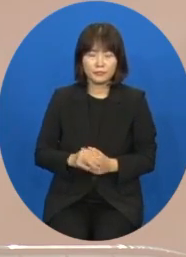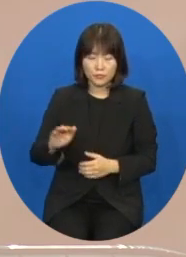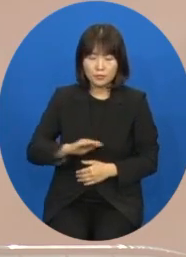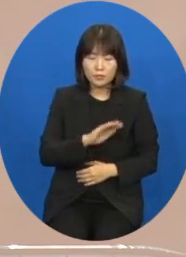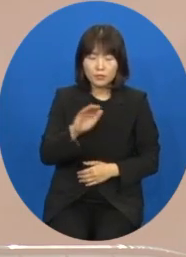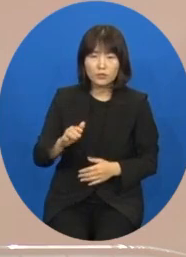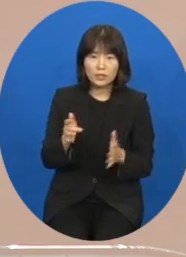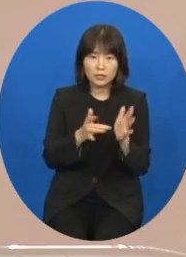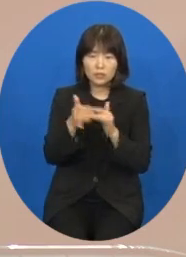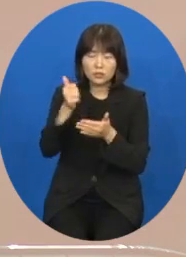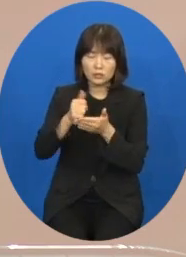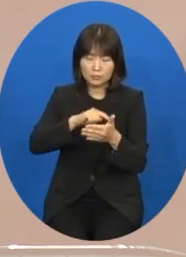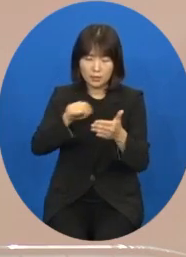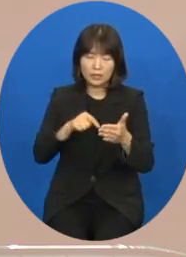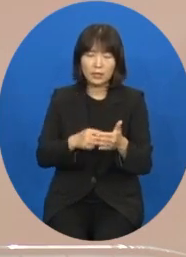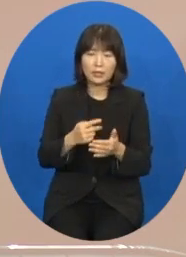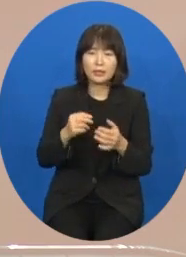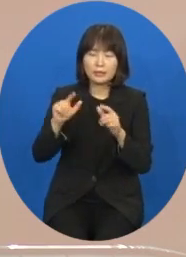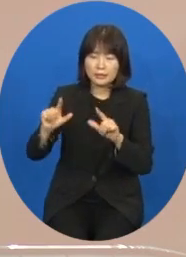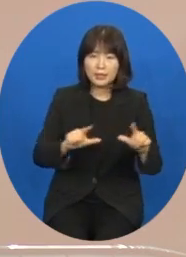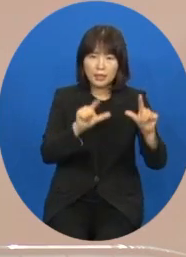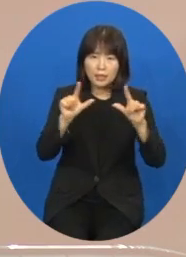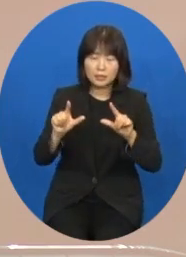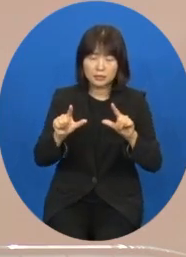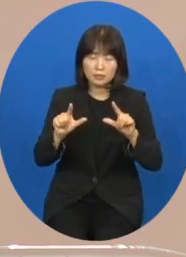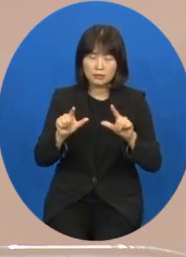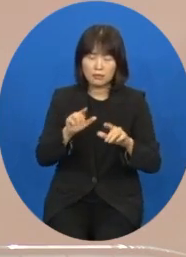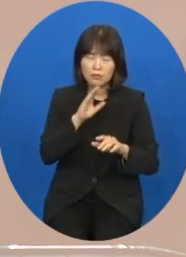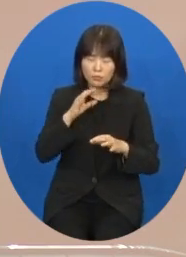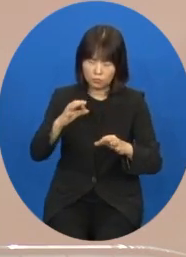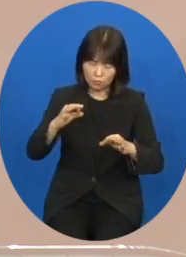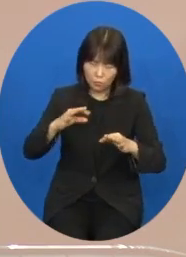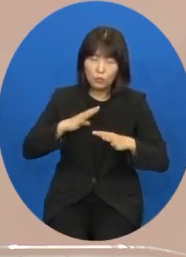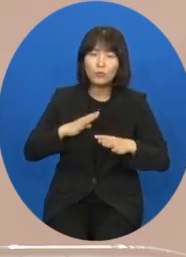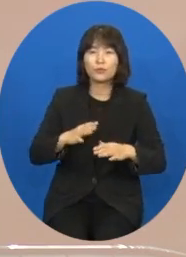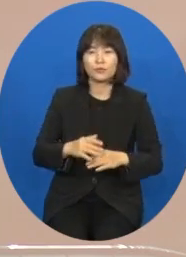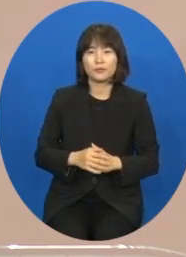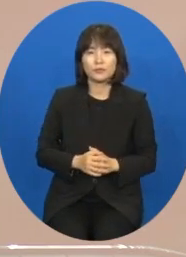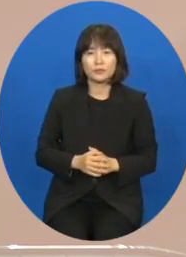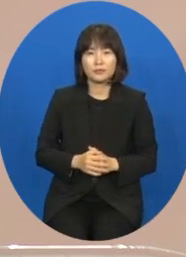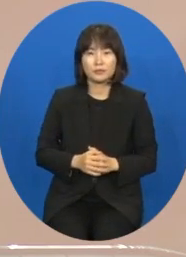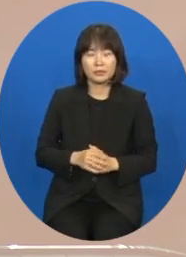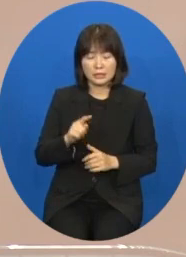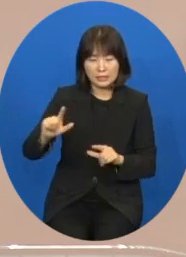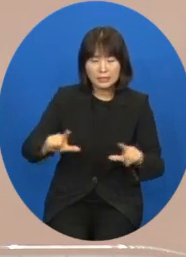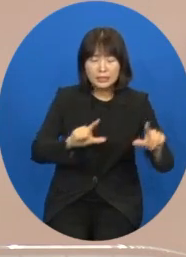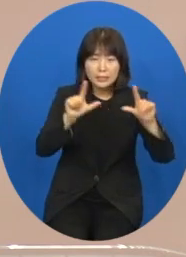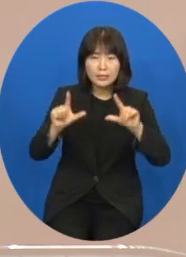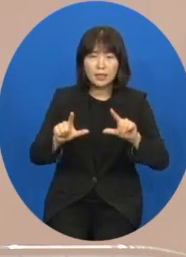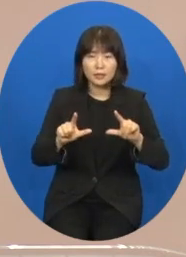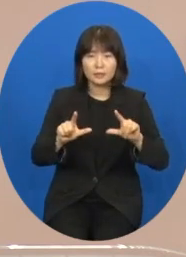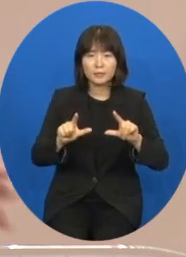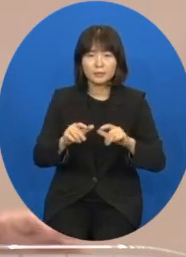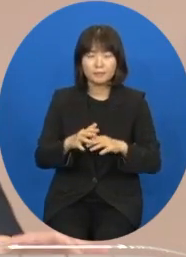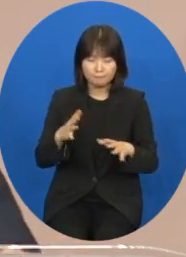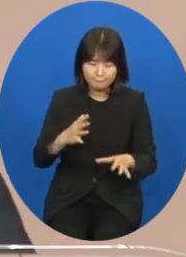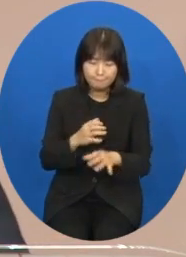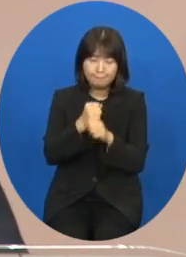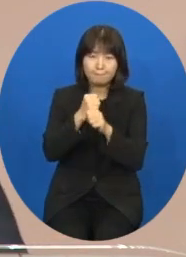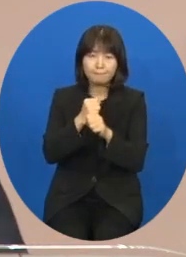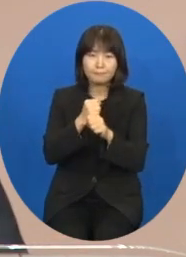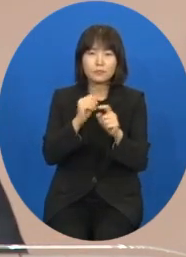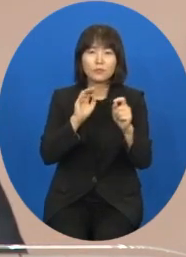우리가 예수님 안에서 살게 되는 삶은 정말 놀랍습니다. 그 삶을 한마디로 고린도후서